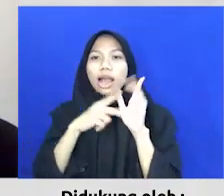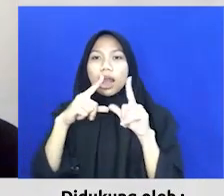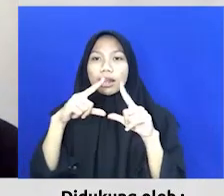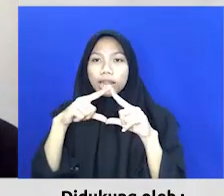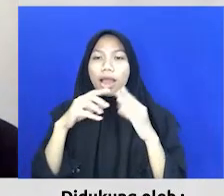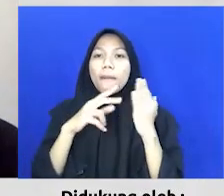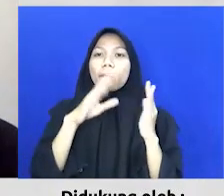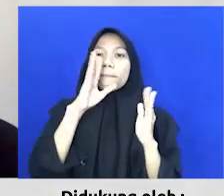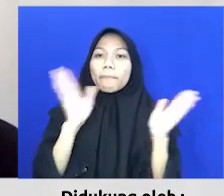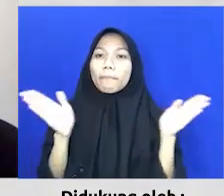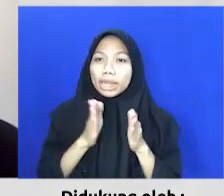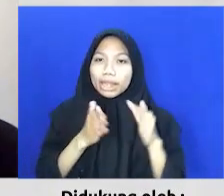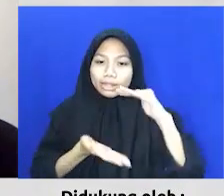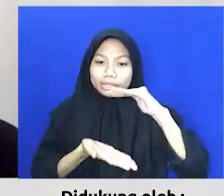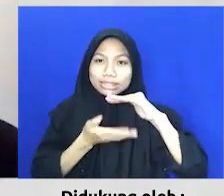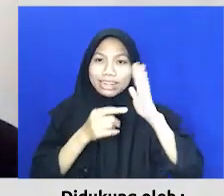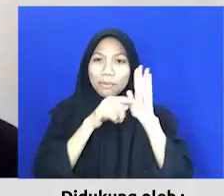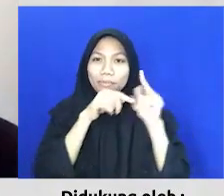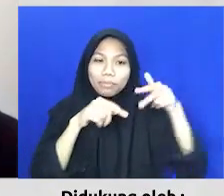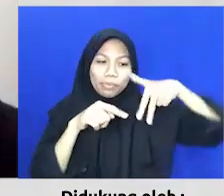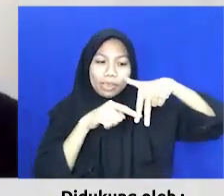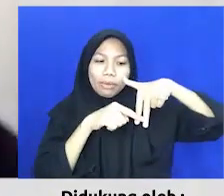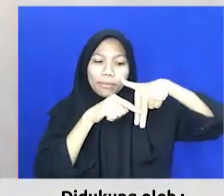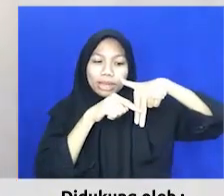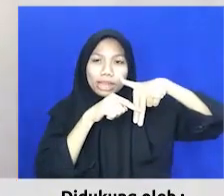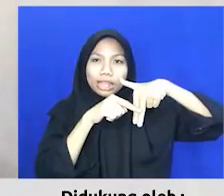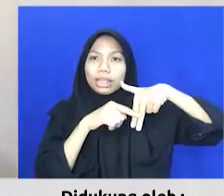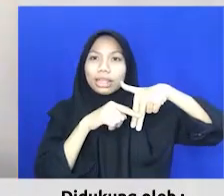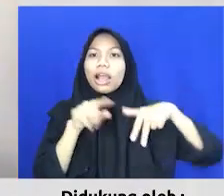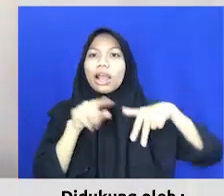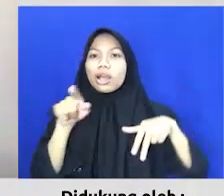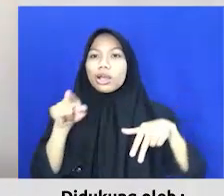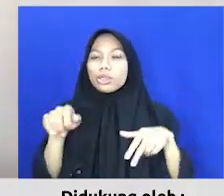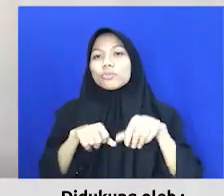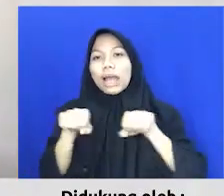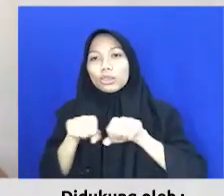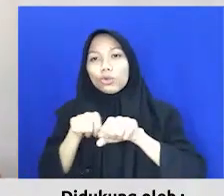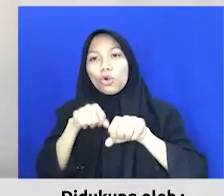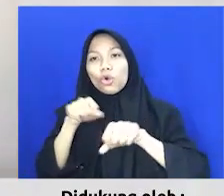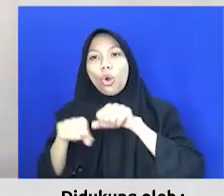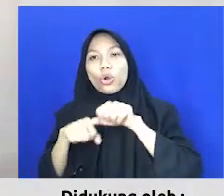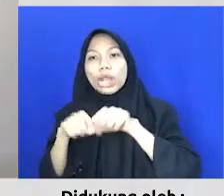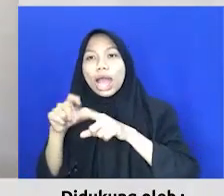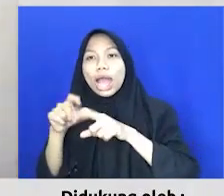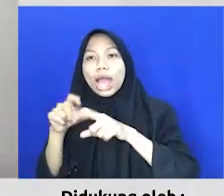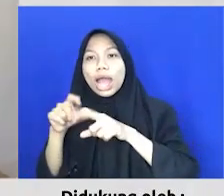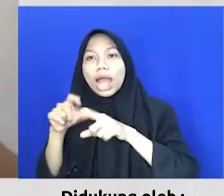cerita sebetulnya, saya tahu siapa yang dicontoh, ya, ya kan? Karena beliau cuma biasa.